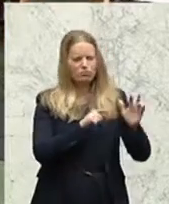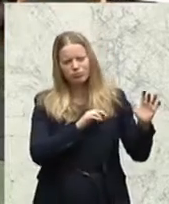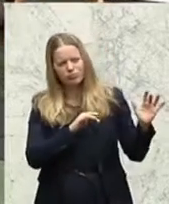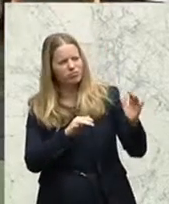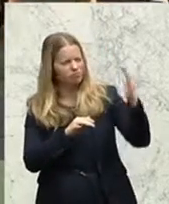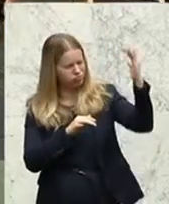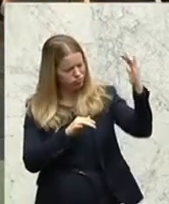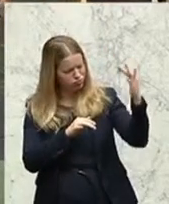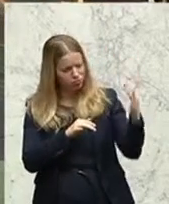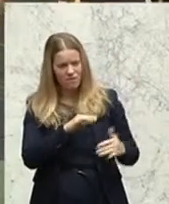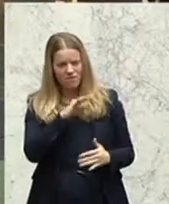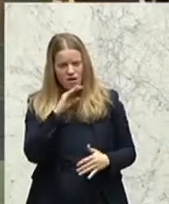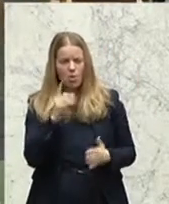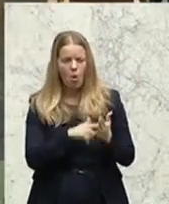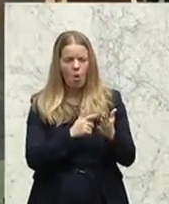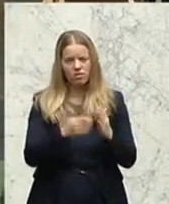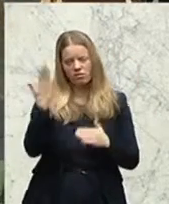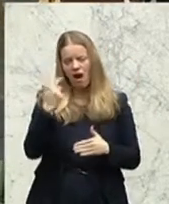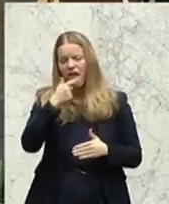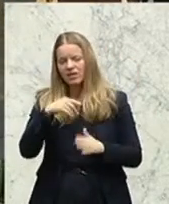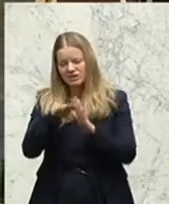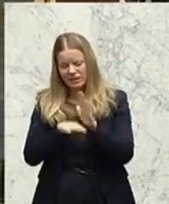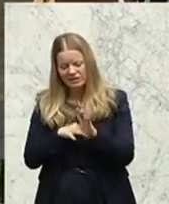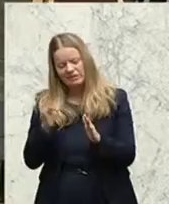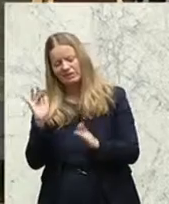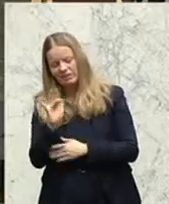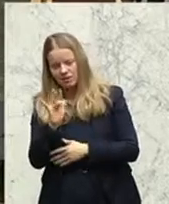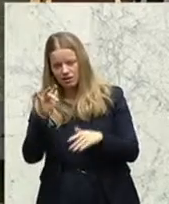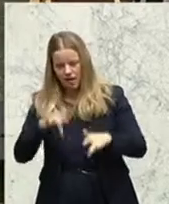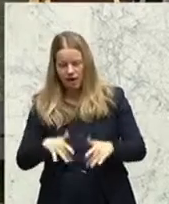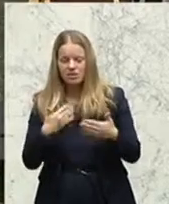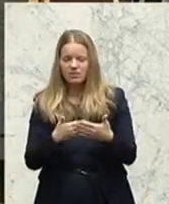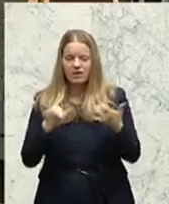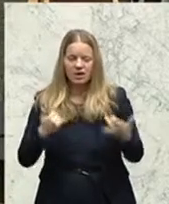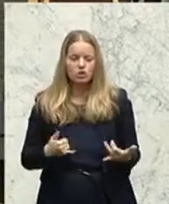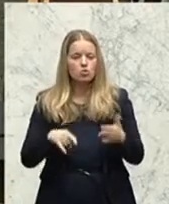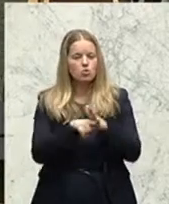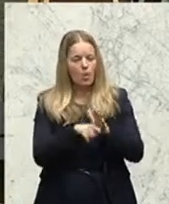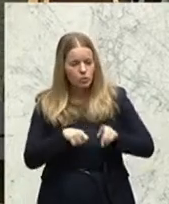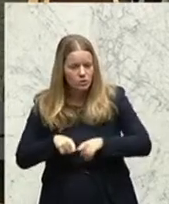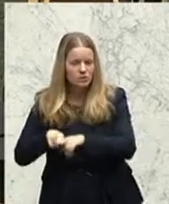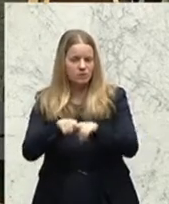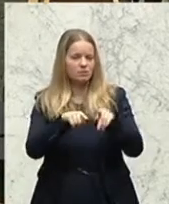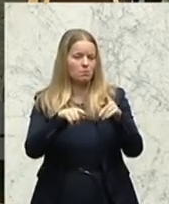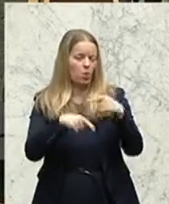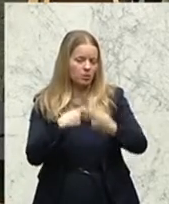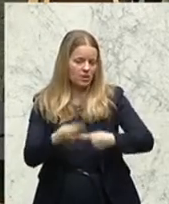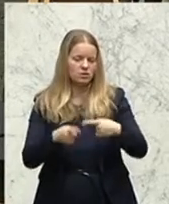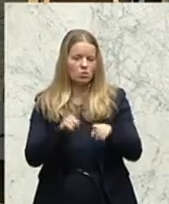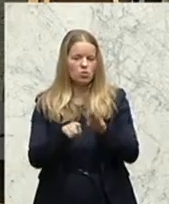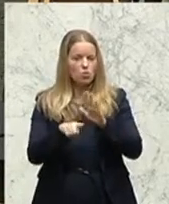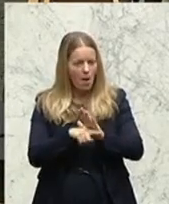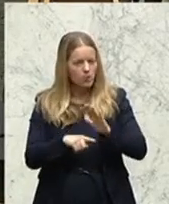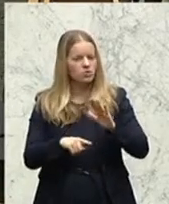häufig Kritik beim alten Gesetz war, wird der Prozess, der Normungsprozess, aber auch die Normungsorganisation